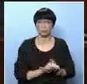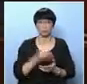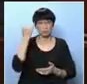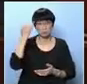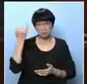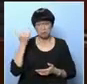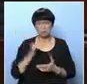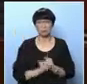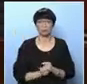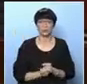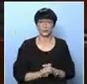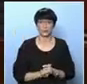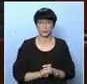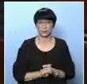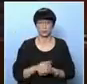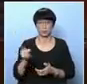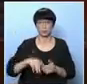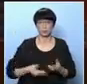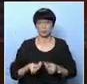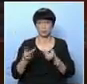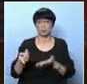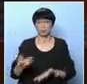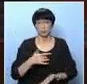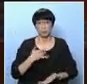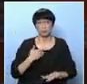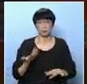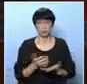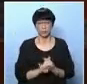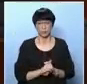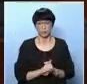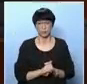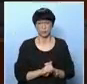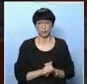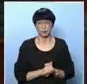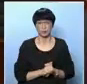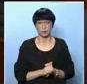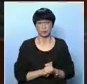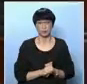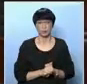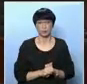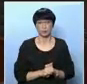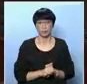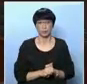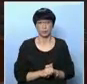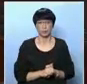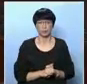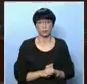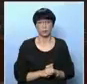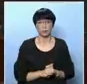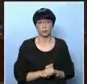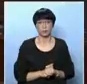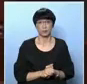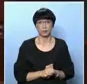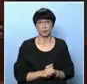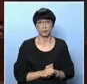咧？得物無所用咧？我哋係咪已經本身已經係